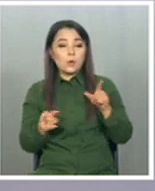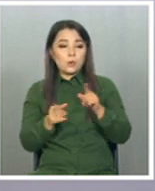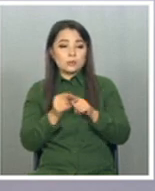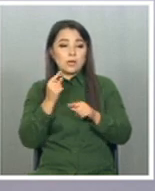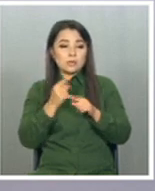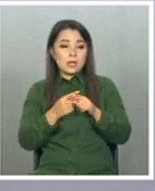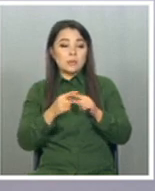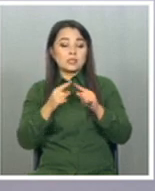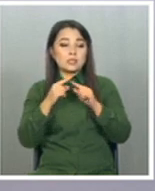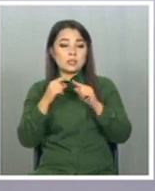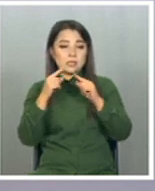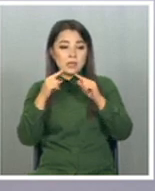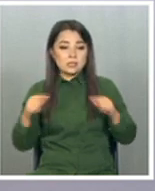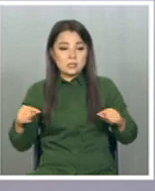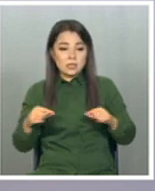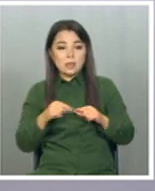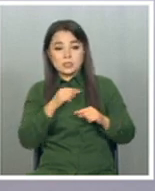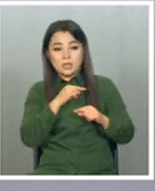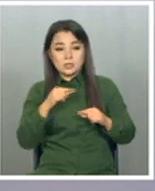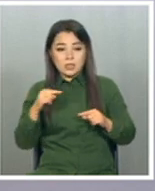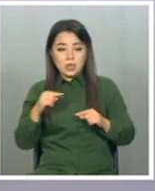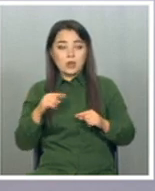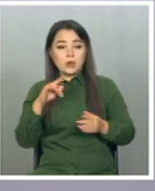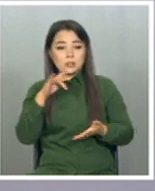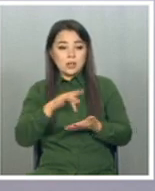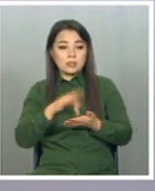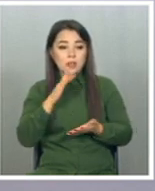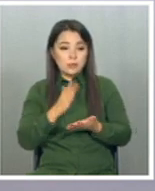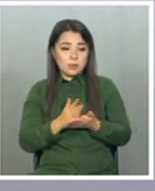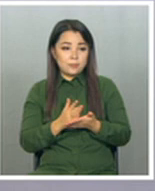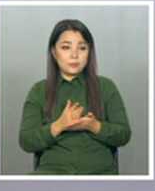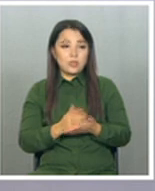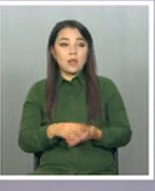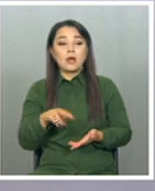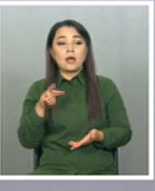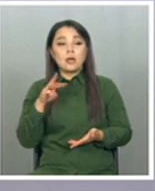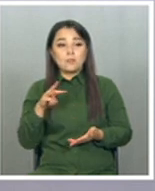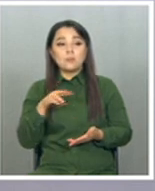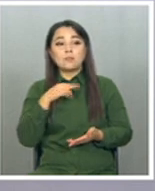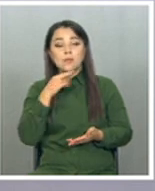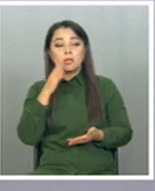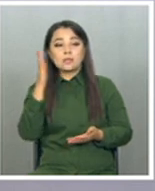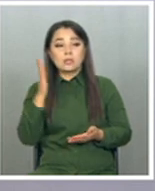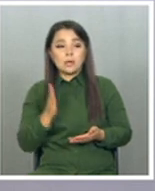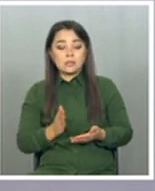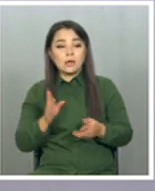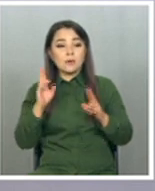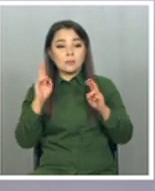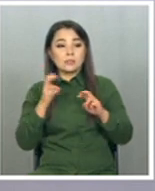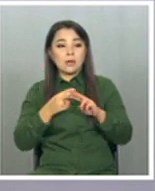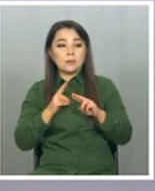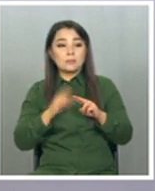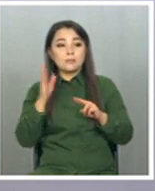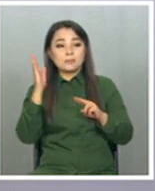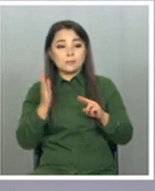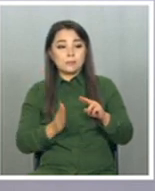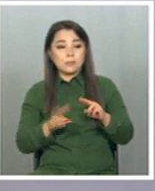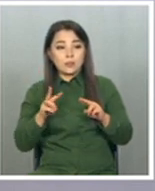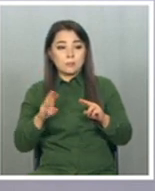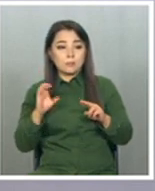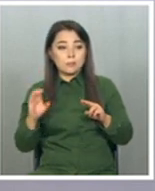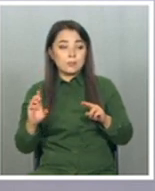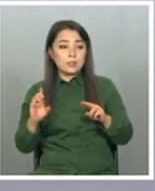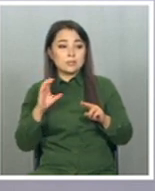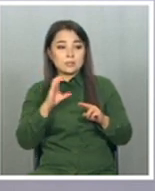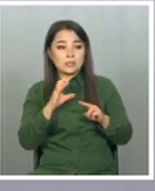бұл бізде орта сызық болатын. Ал енді келесі М түзуіне қарайық. Бұл М түзуі мынау БЦ